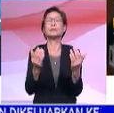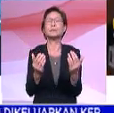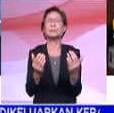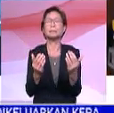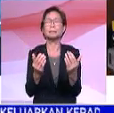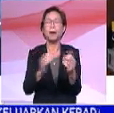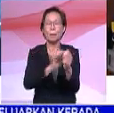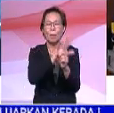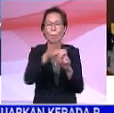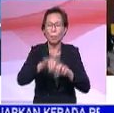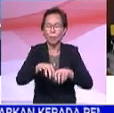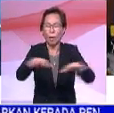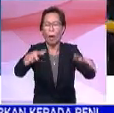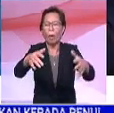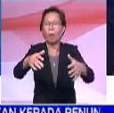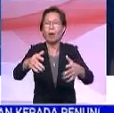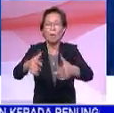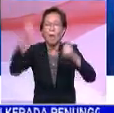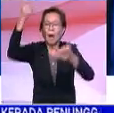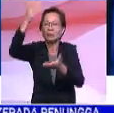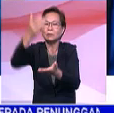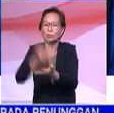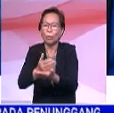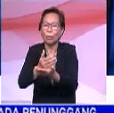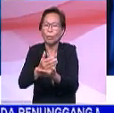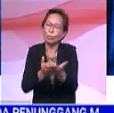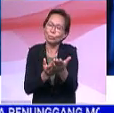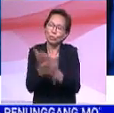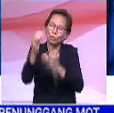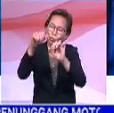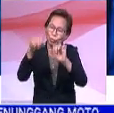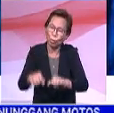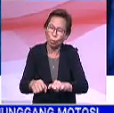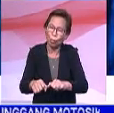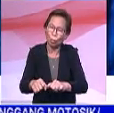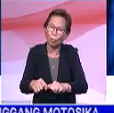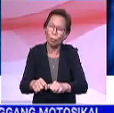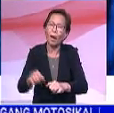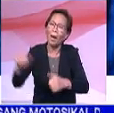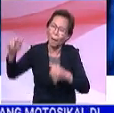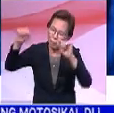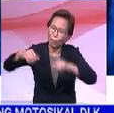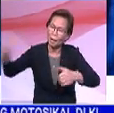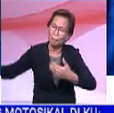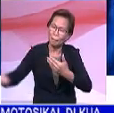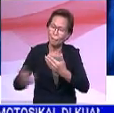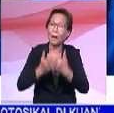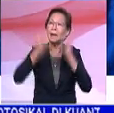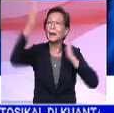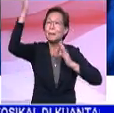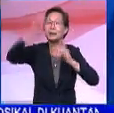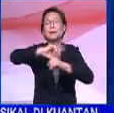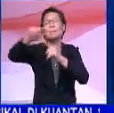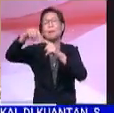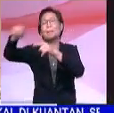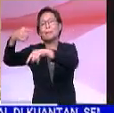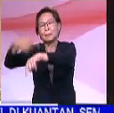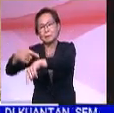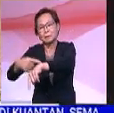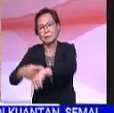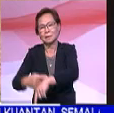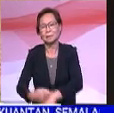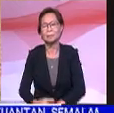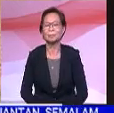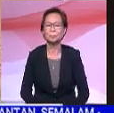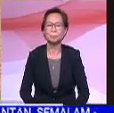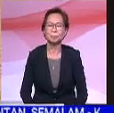agar penularan pandemik segera berakhir sekaligus membolehkan perantau kembali ke tanah air pada bila-bila masa.